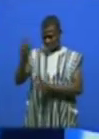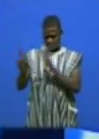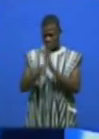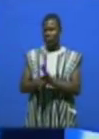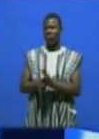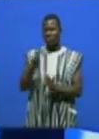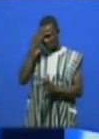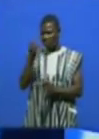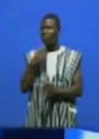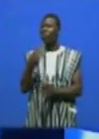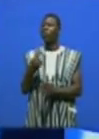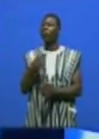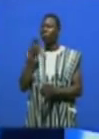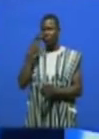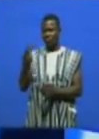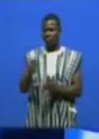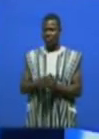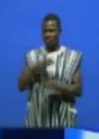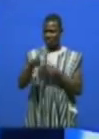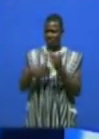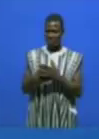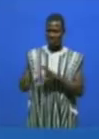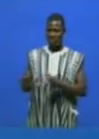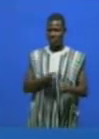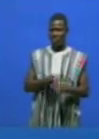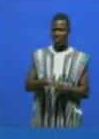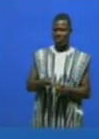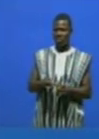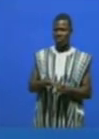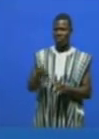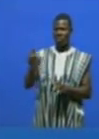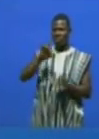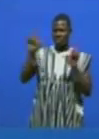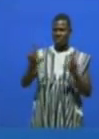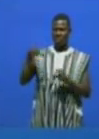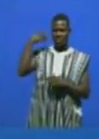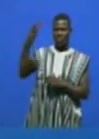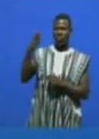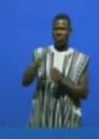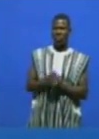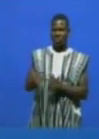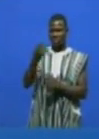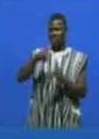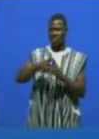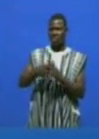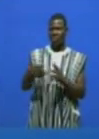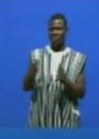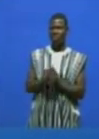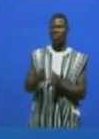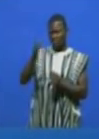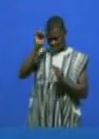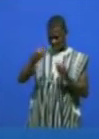sera examiné d'ici lundi 26 mars se voit là à la reprise donc dû pousser on pourra savoir si